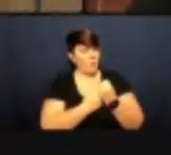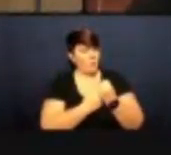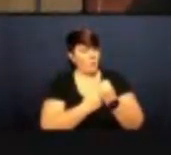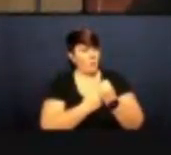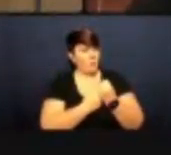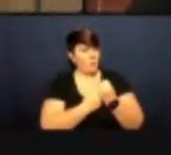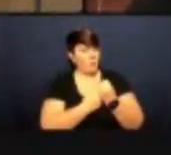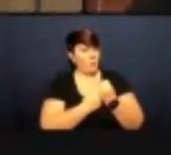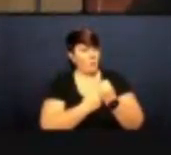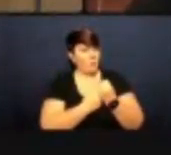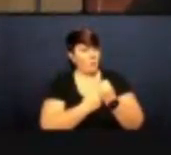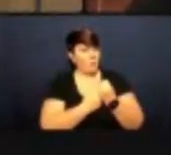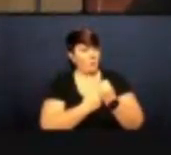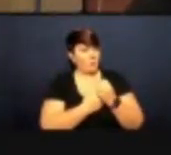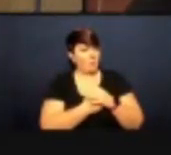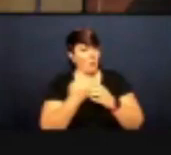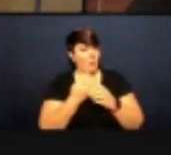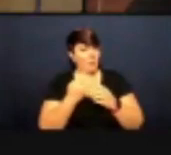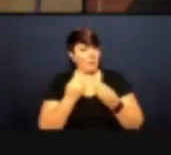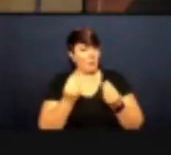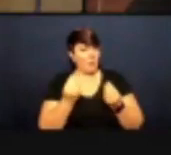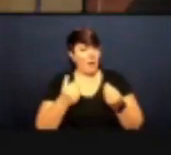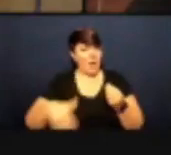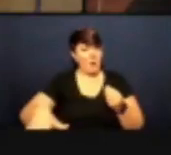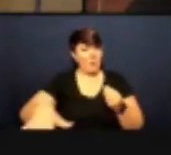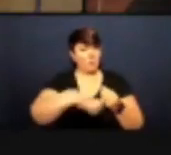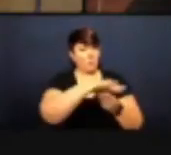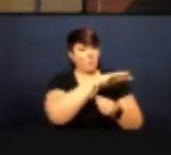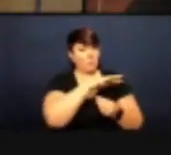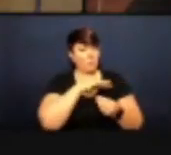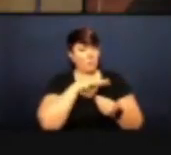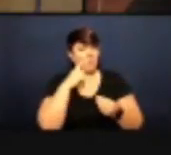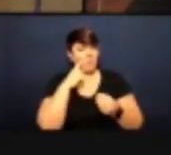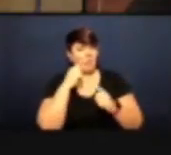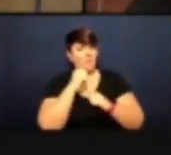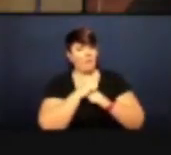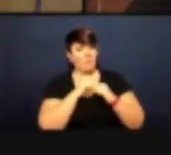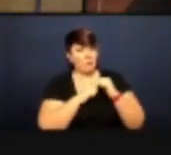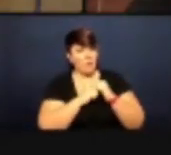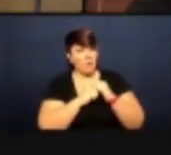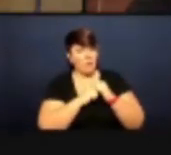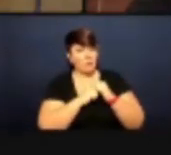Dola milioni 200, samahani. Je,